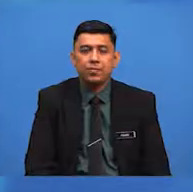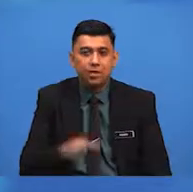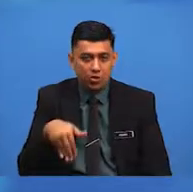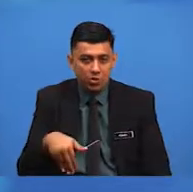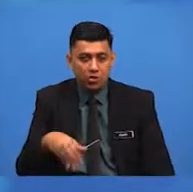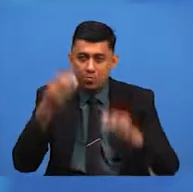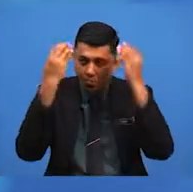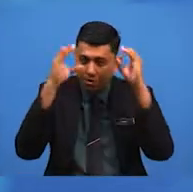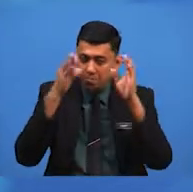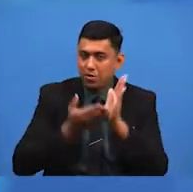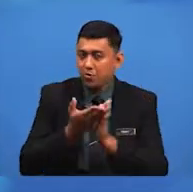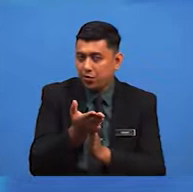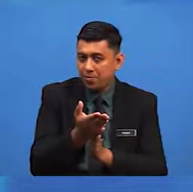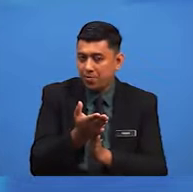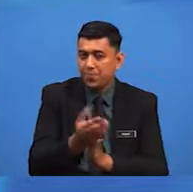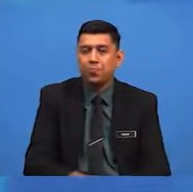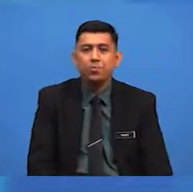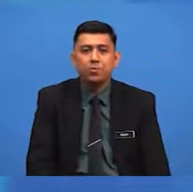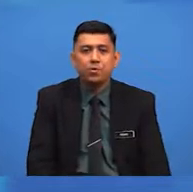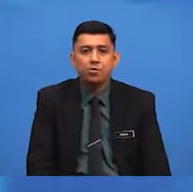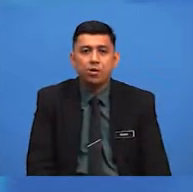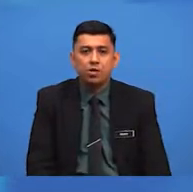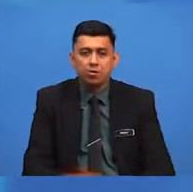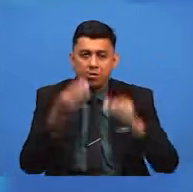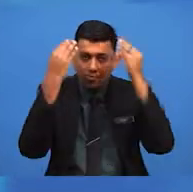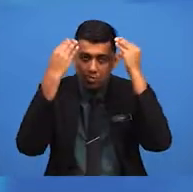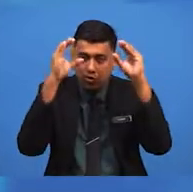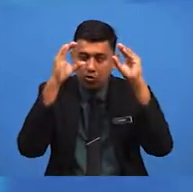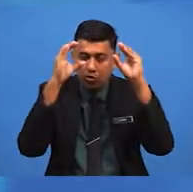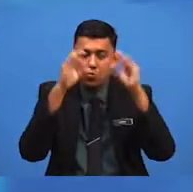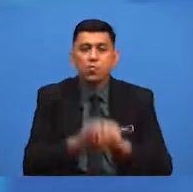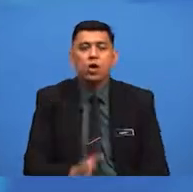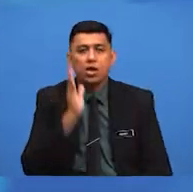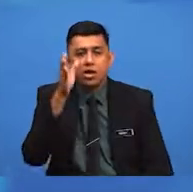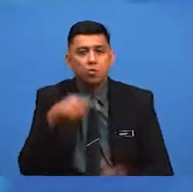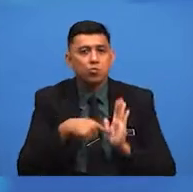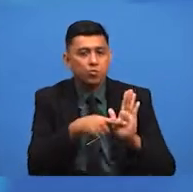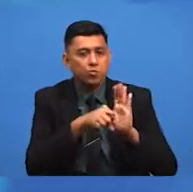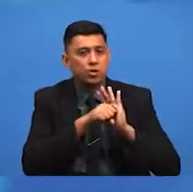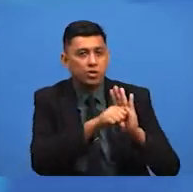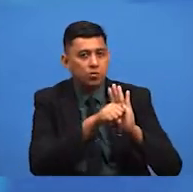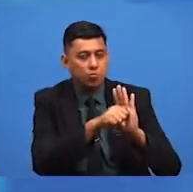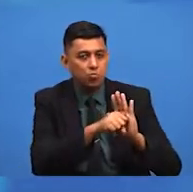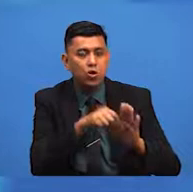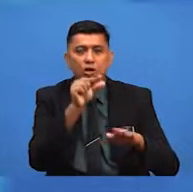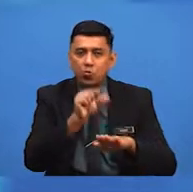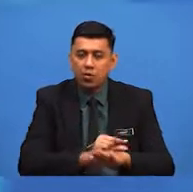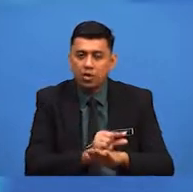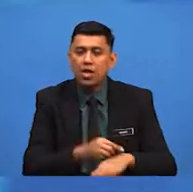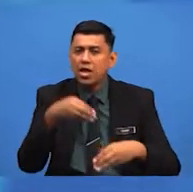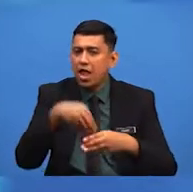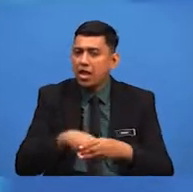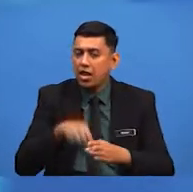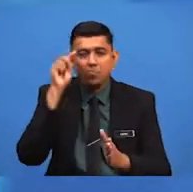Sebelum cikgu meneruskan penerangan, cikgu akan menunjukkan simbol-simbol yang digunakan dalam